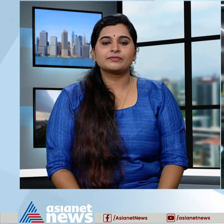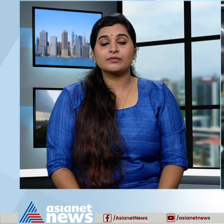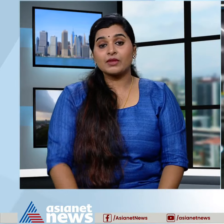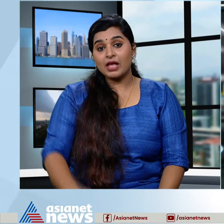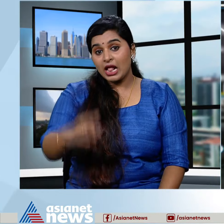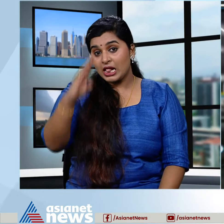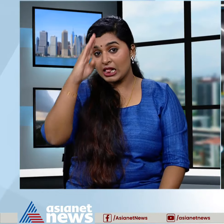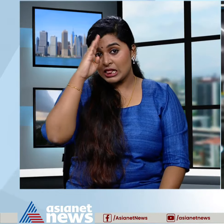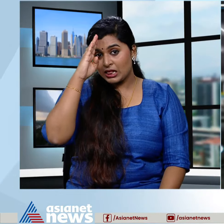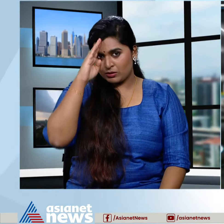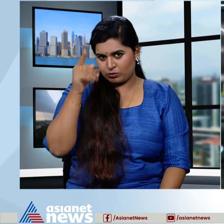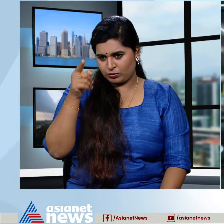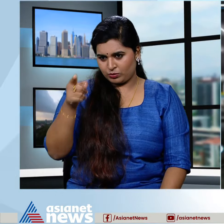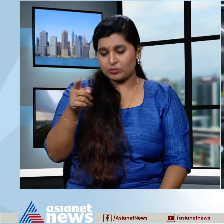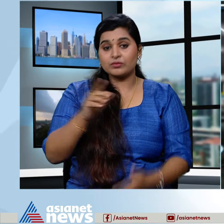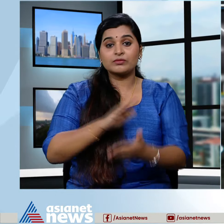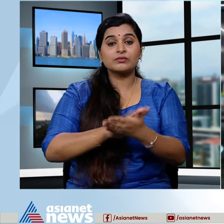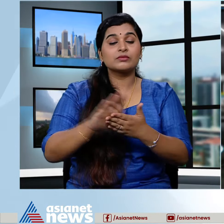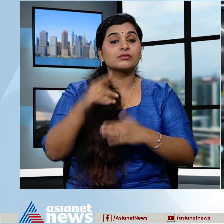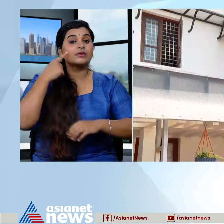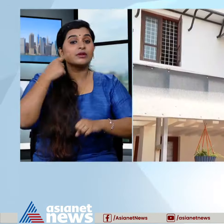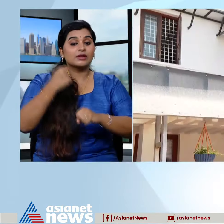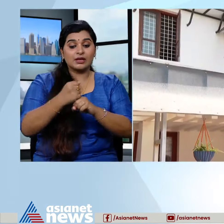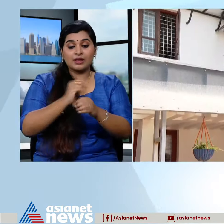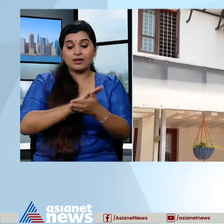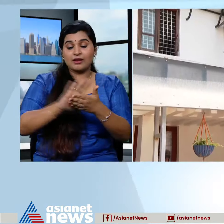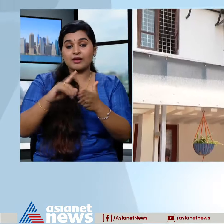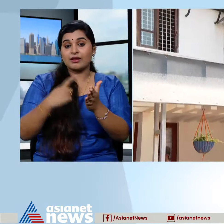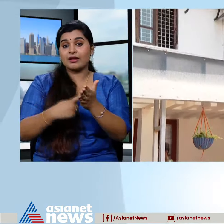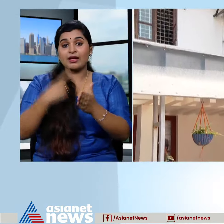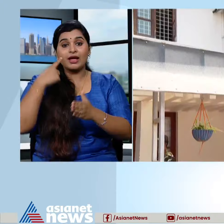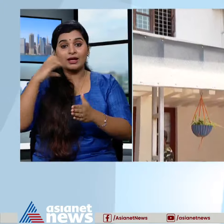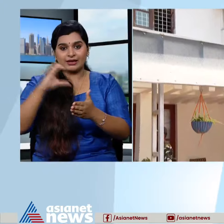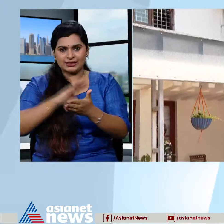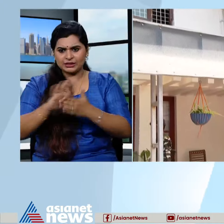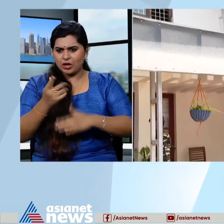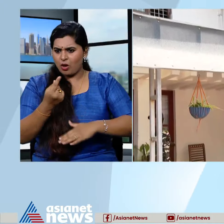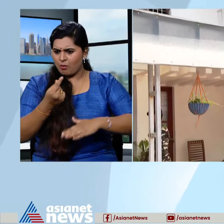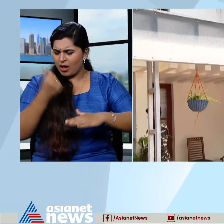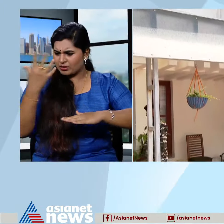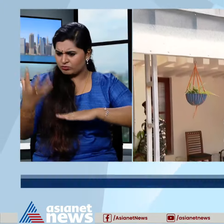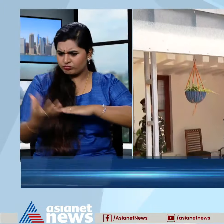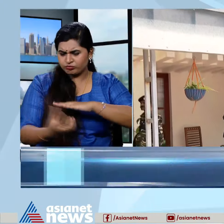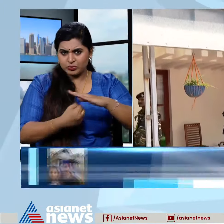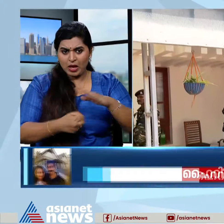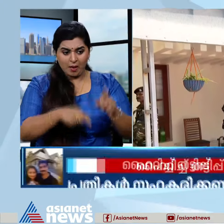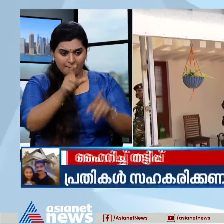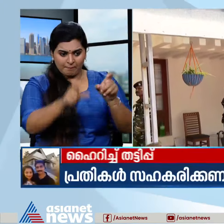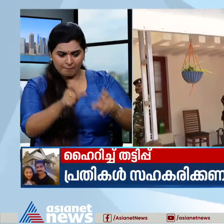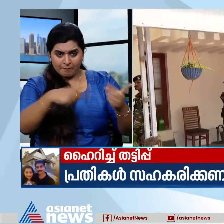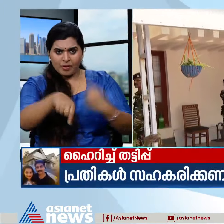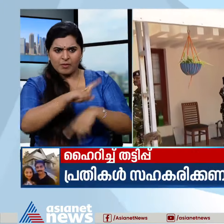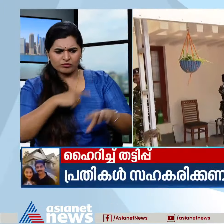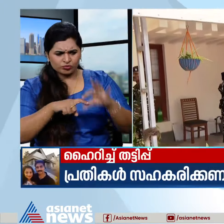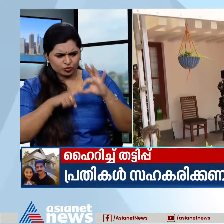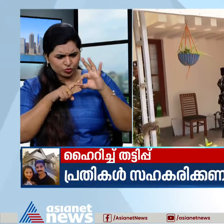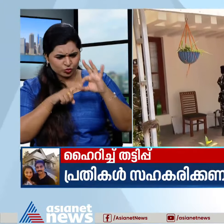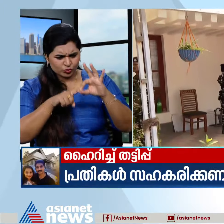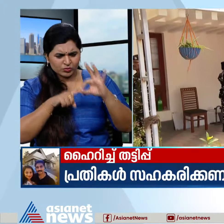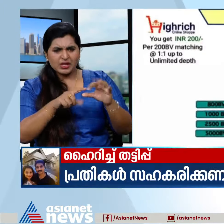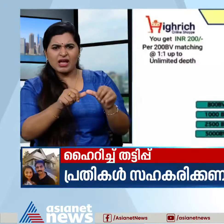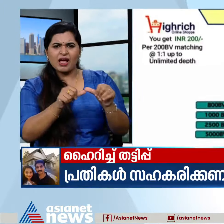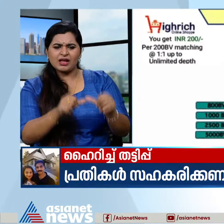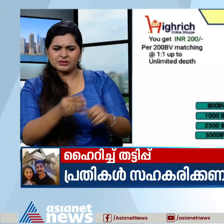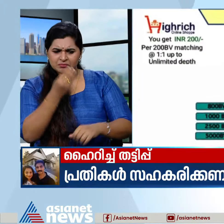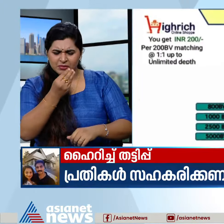തൃശൂരിലെ ഹൈറിച്ച് സാമ്പത്തിക തട്ടിപ്പ് കേസിൽ ഒളിവിൽ കഴിയുന്ന പ്രതികൾ അന്വേഷണവുമായി സഹകരിക്കണമെന്ന് എൻഫോഴ്സ്മെന്റ് കോടതിയിൽ ആവശ്യപ്പെട്ടു. പ്രതികളായ പ്രതാപനും